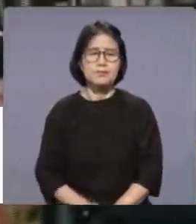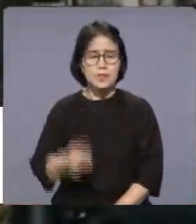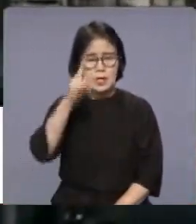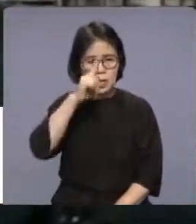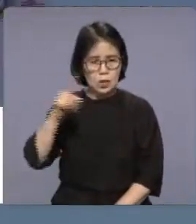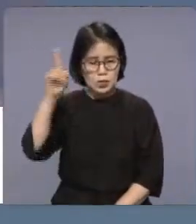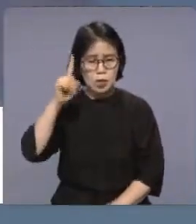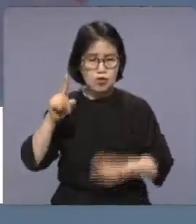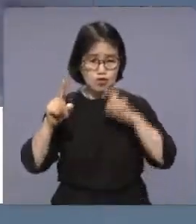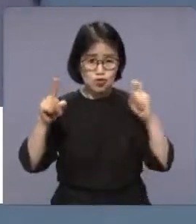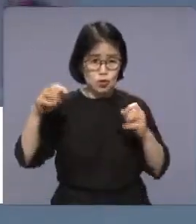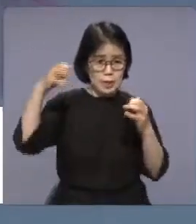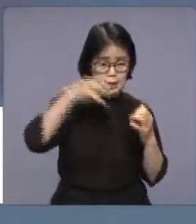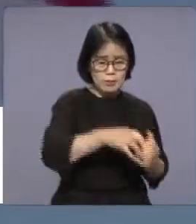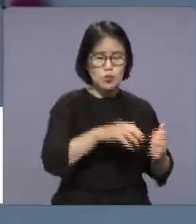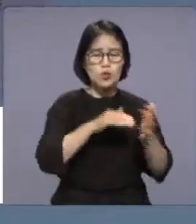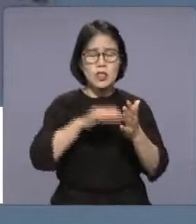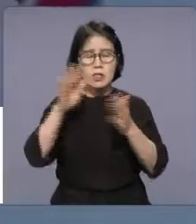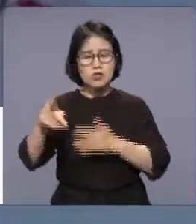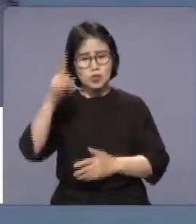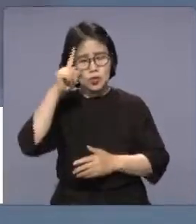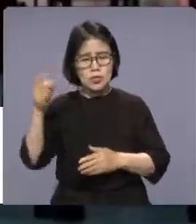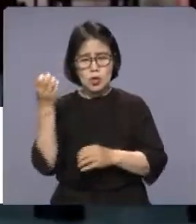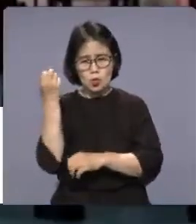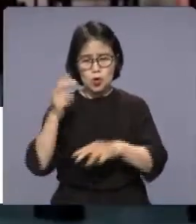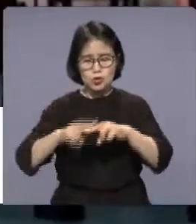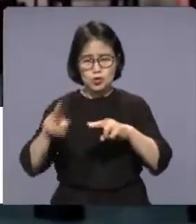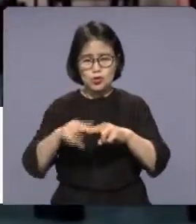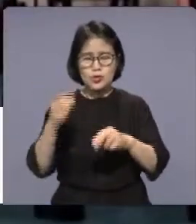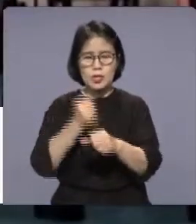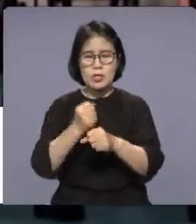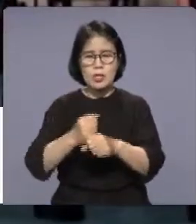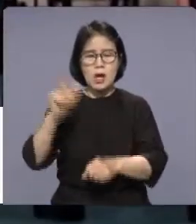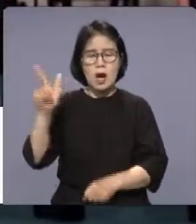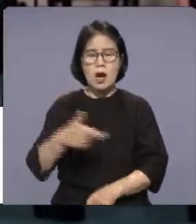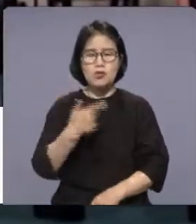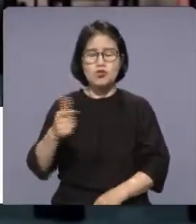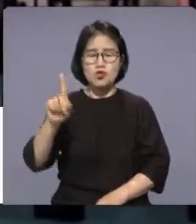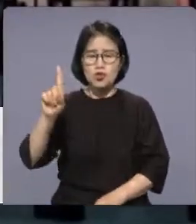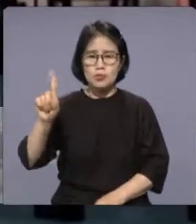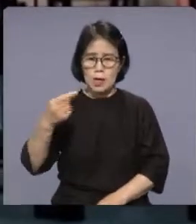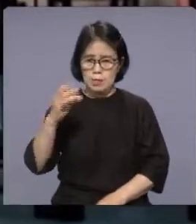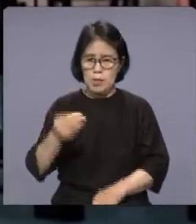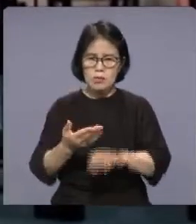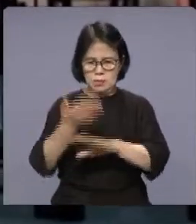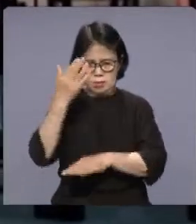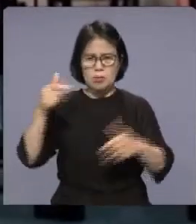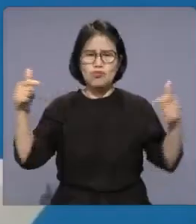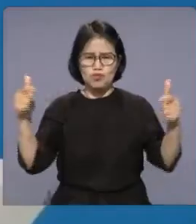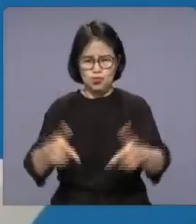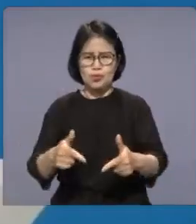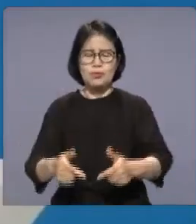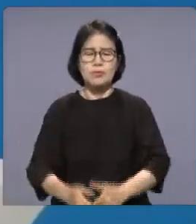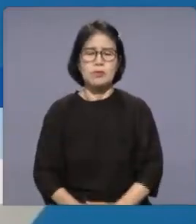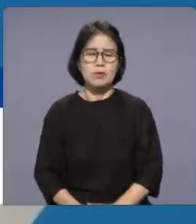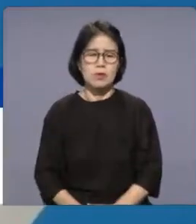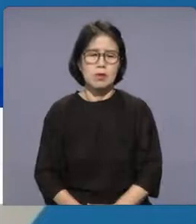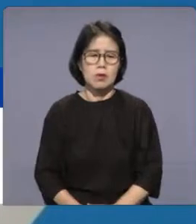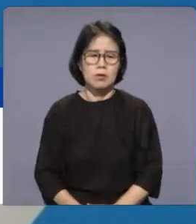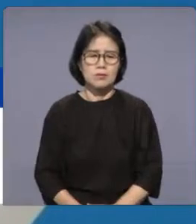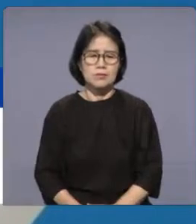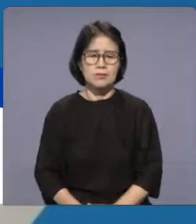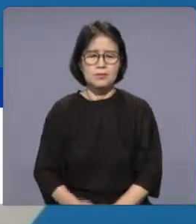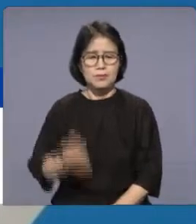러시아의 우크라이나 침공 이후 러시아의 원유 생산량은 하루 100만 배럴 이상 감소했습니다. We started with